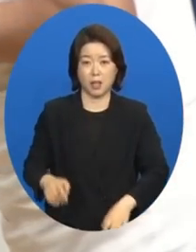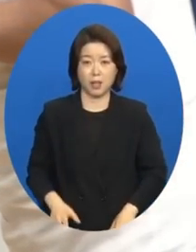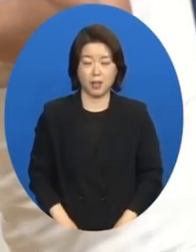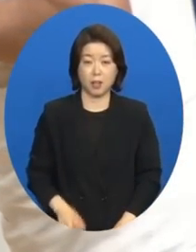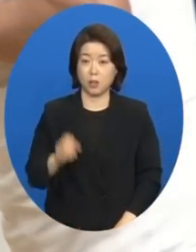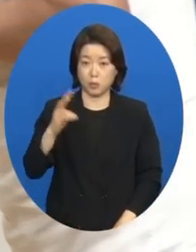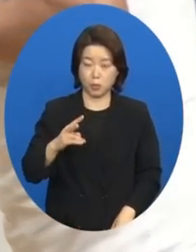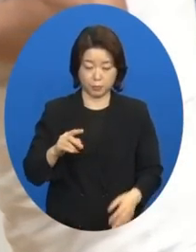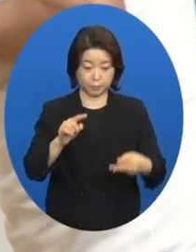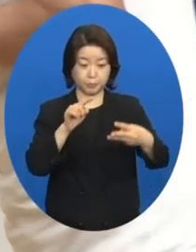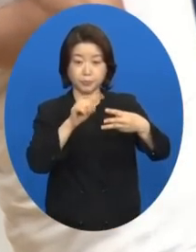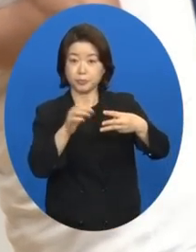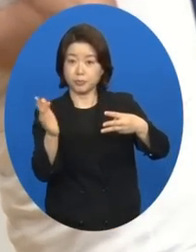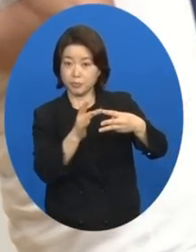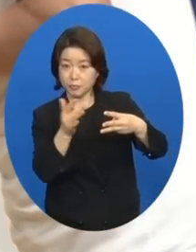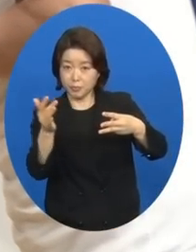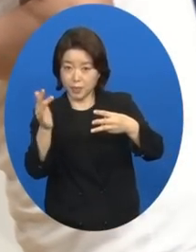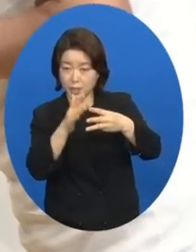다음에 또